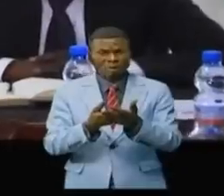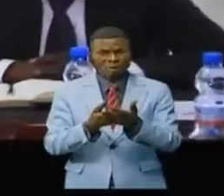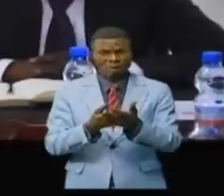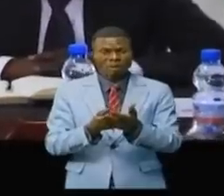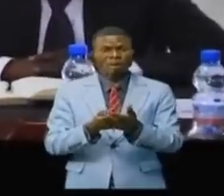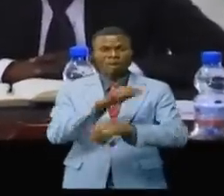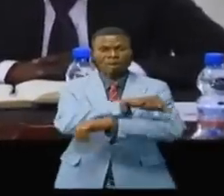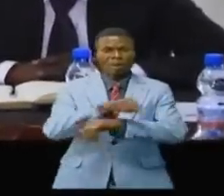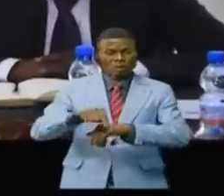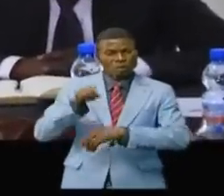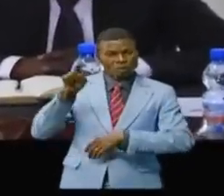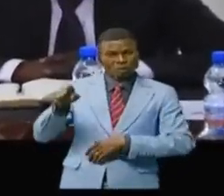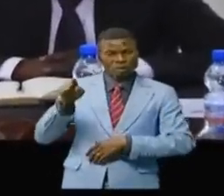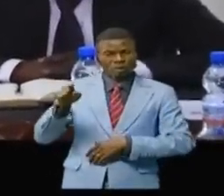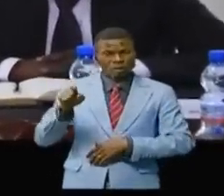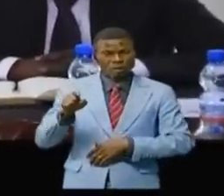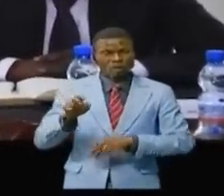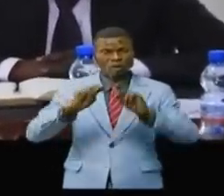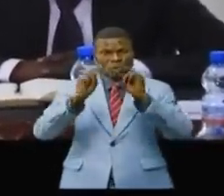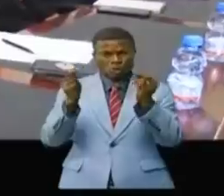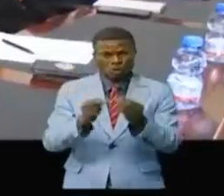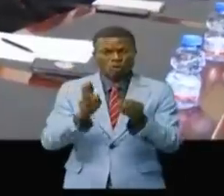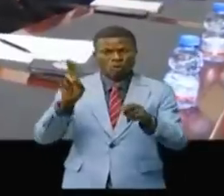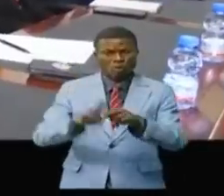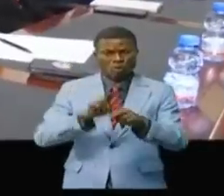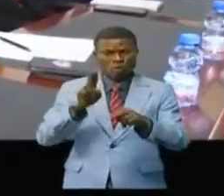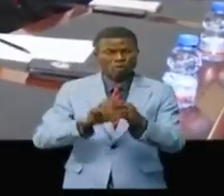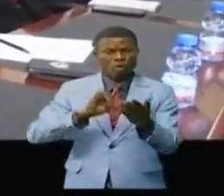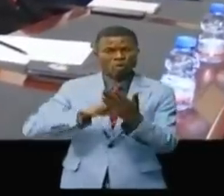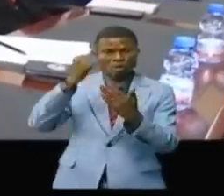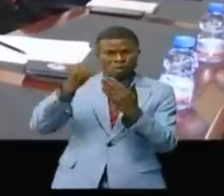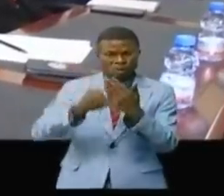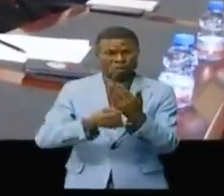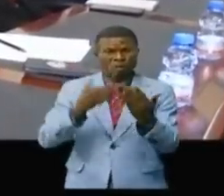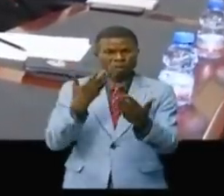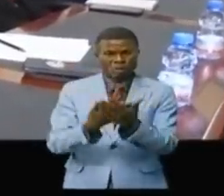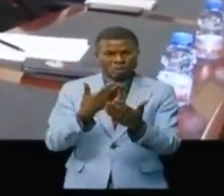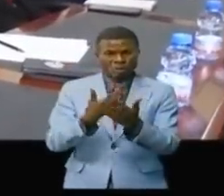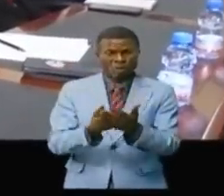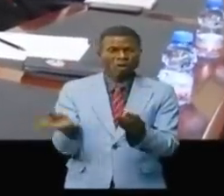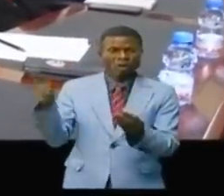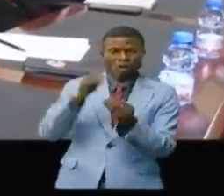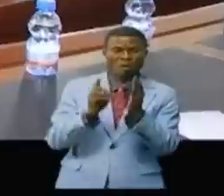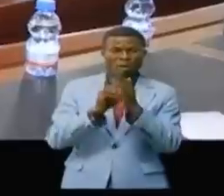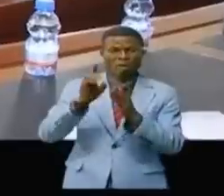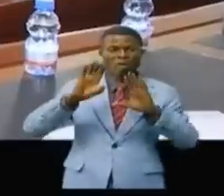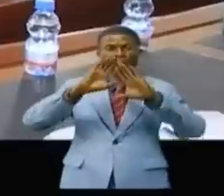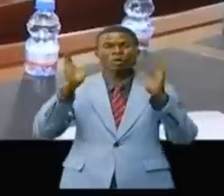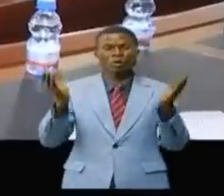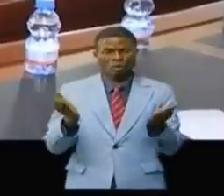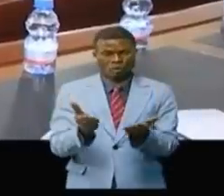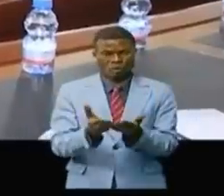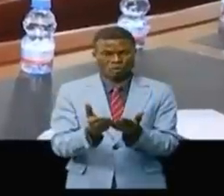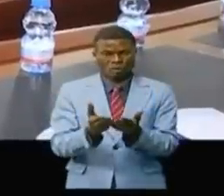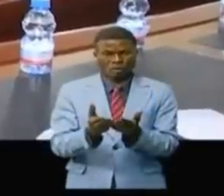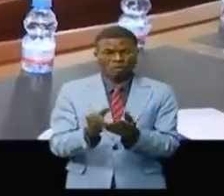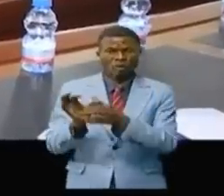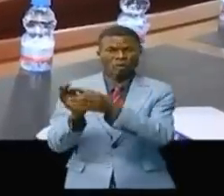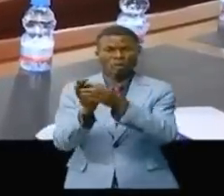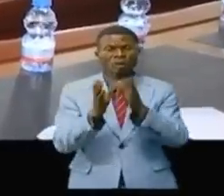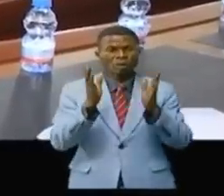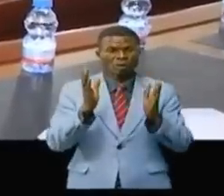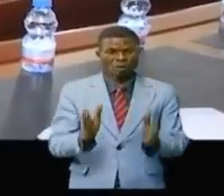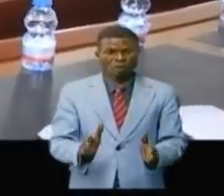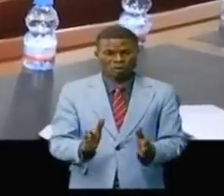siège de la CAPUDC, organe de mise en œuvre du programme d'urgence intégré de développement communautaire, le coordonnateur